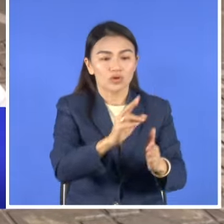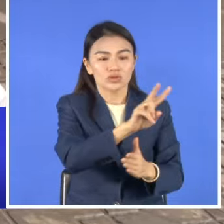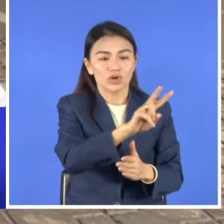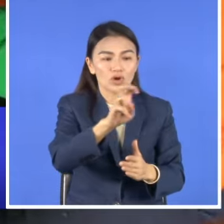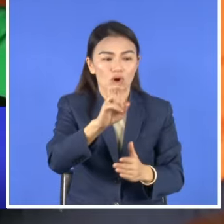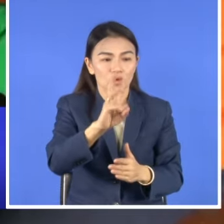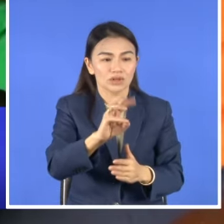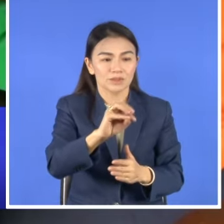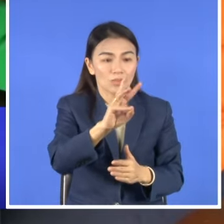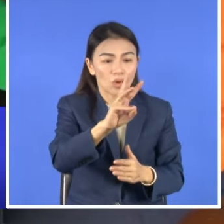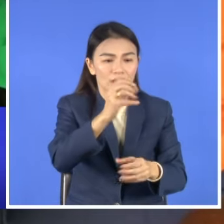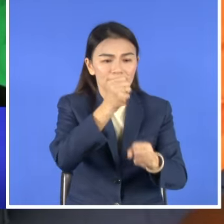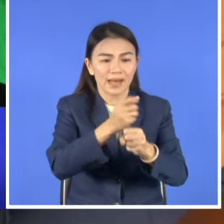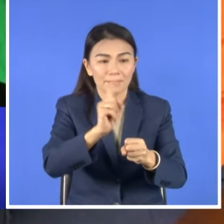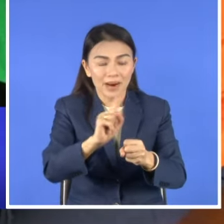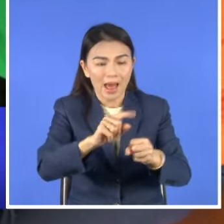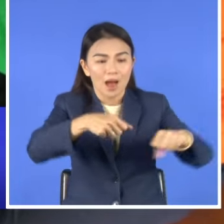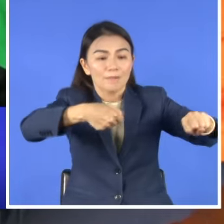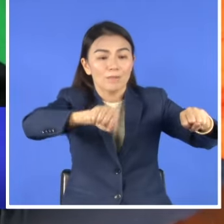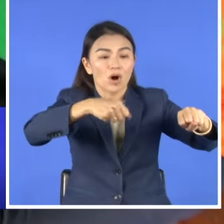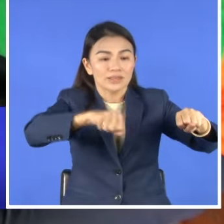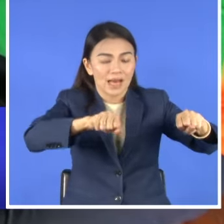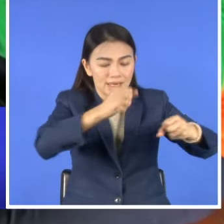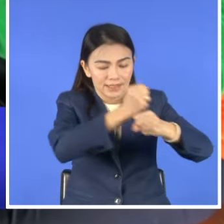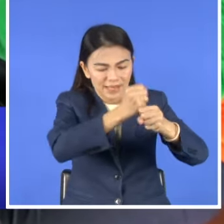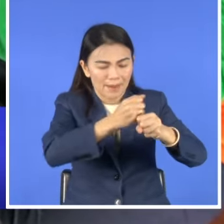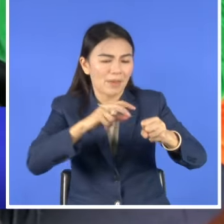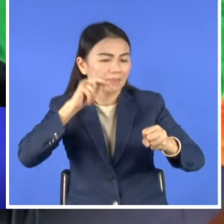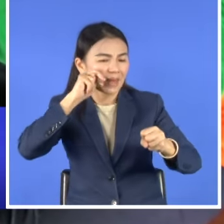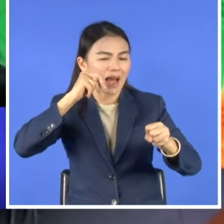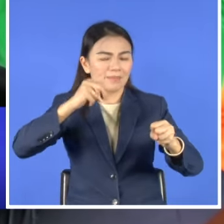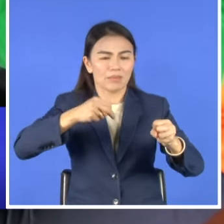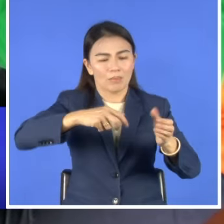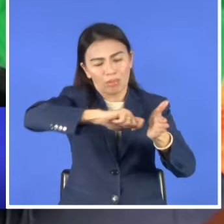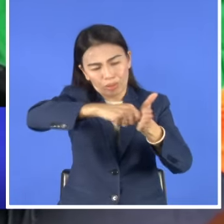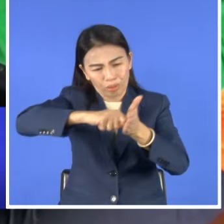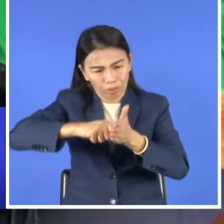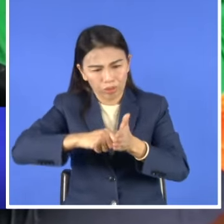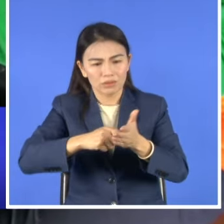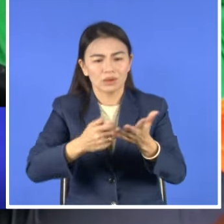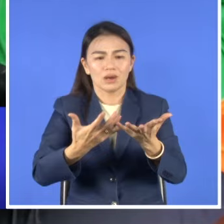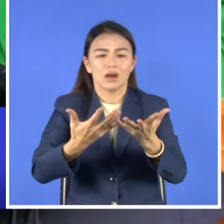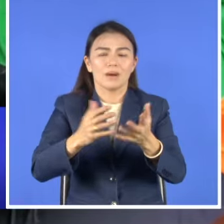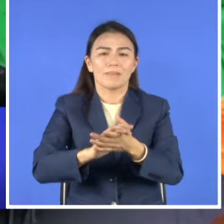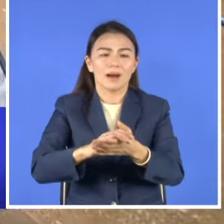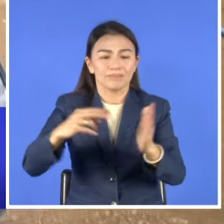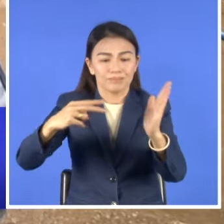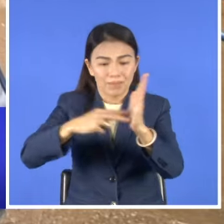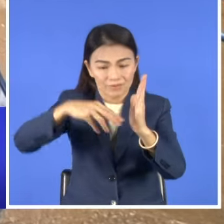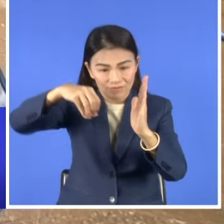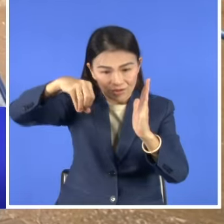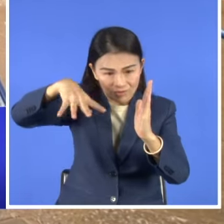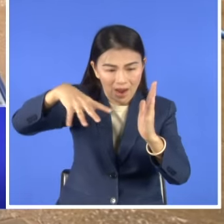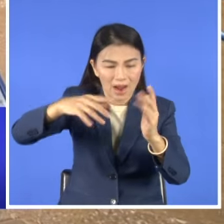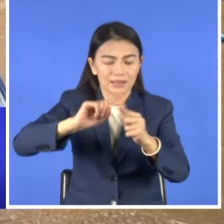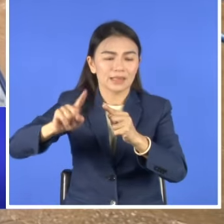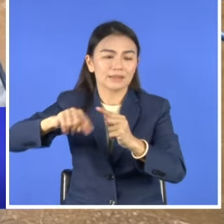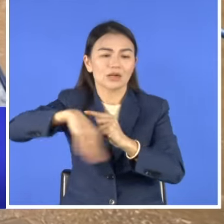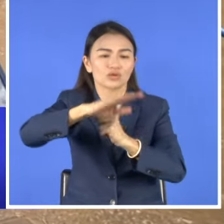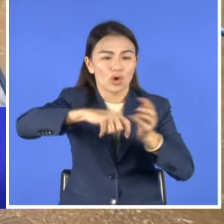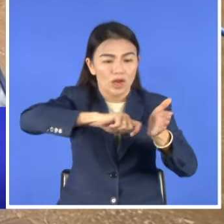คนให้บริการล้างทำความสะอาดสิ่งของที่จมโคลนซ่อมแซมเครื่องใช้ไฟฟ้าเครื่องมือการเกษตรรถจักรยานคือซ่อมเบื้องต้นนะ